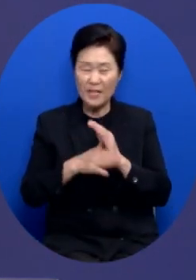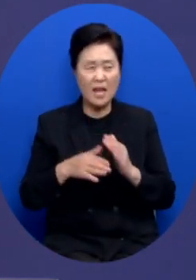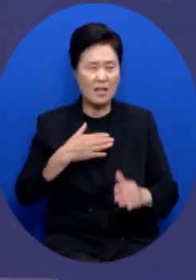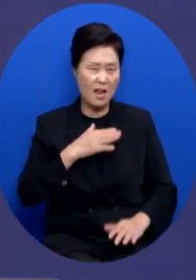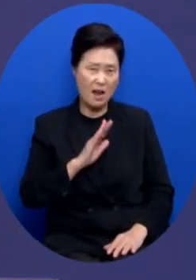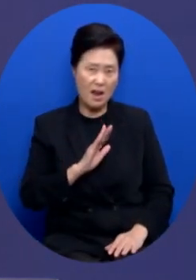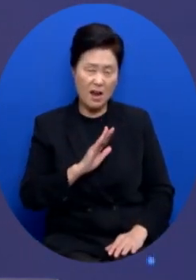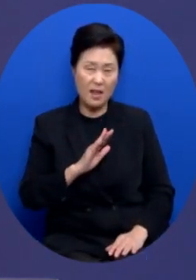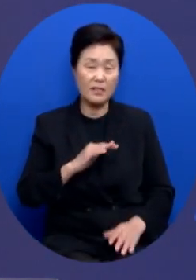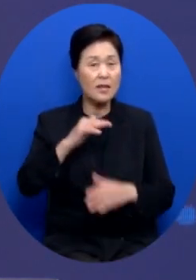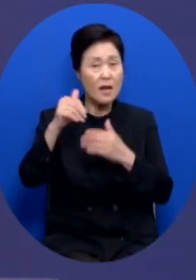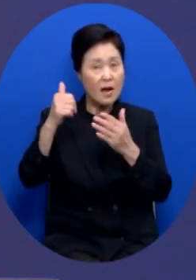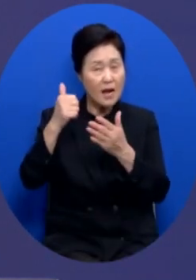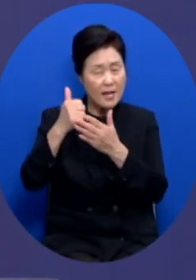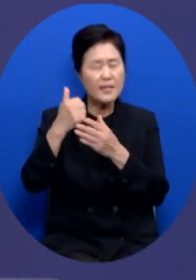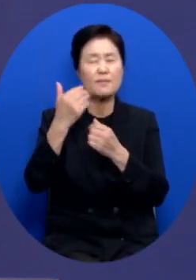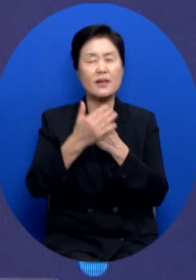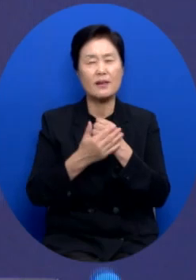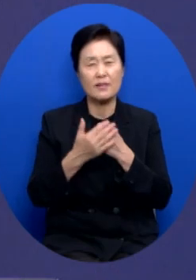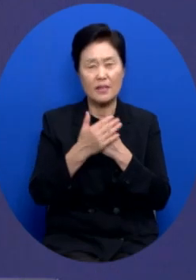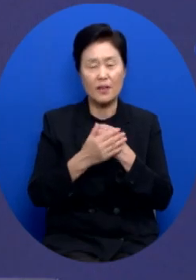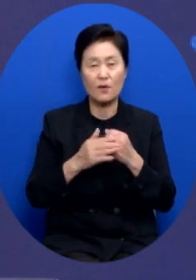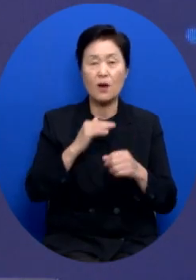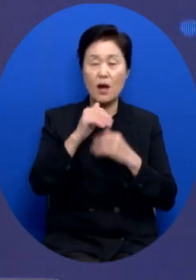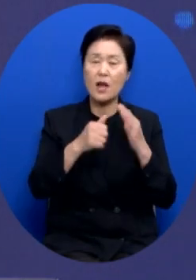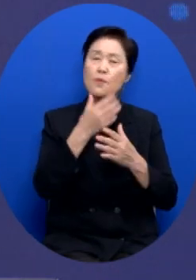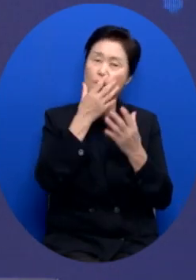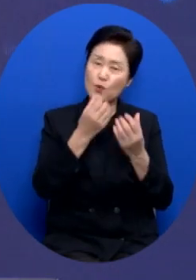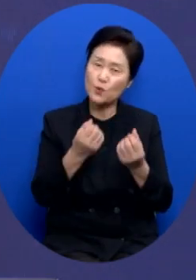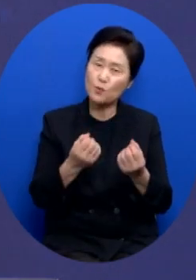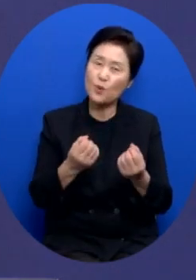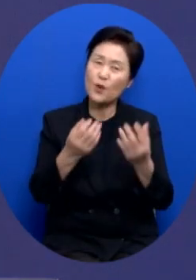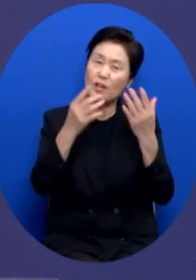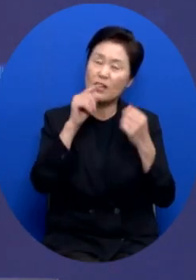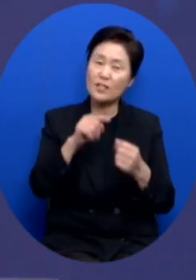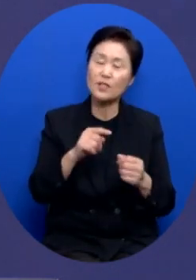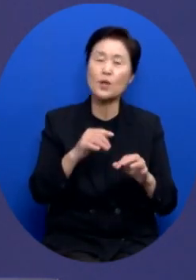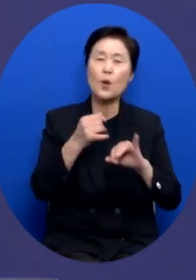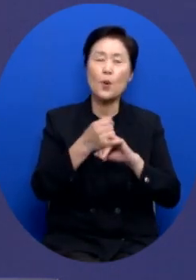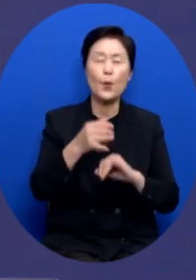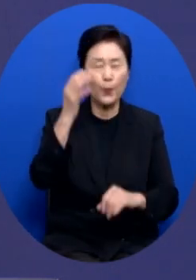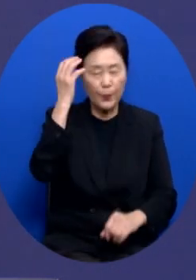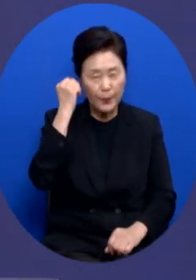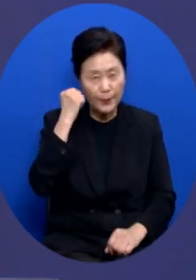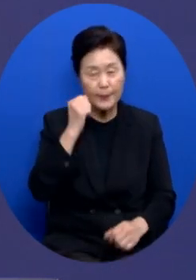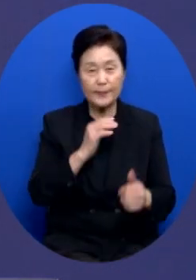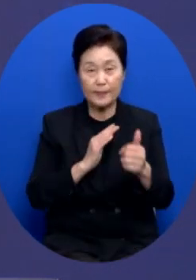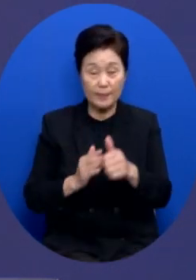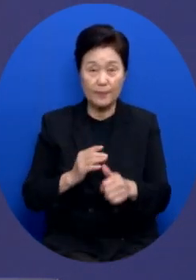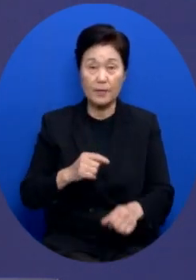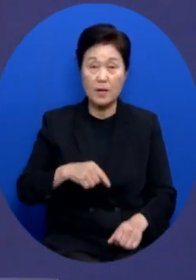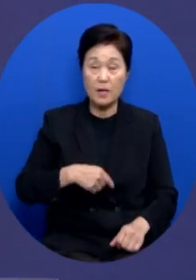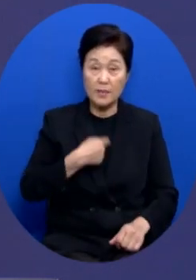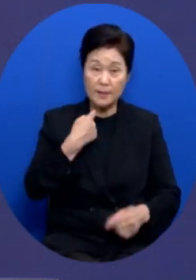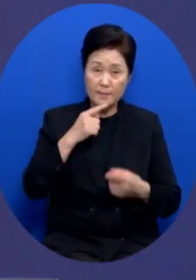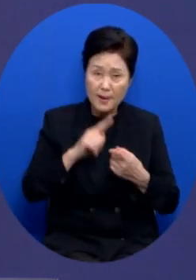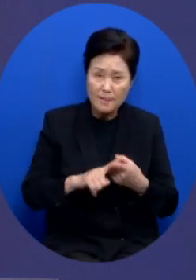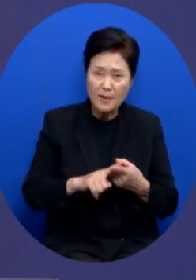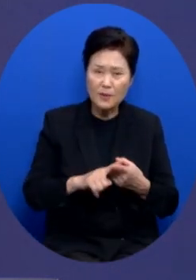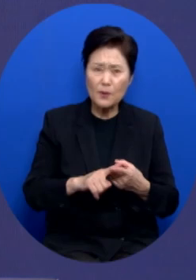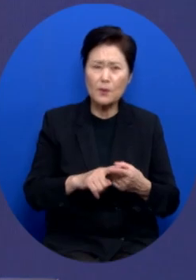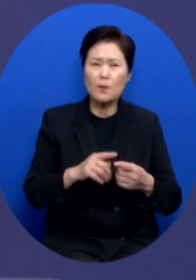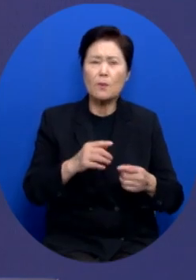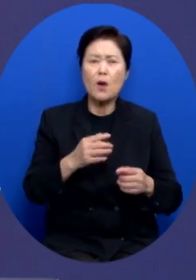내가 아니라 정말 하나님의 은혜요, 하나님의 축복인 것을 꼭 깨달아서 자기 마음에 들고